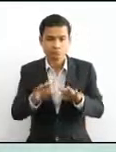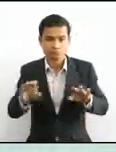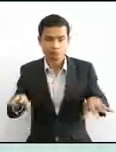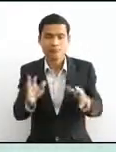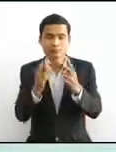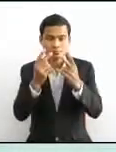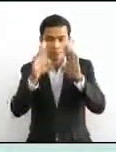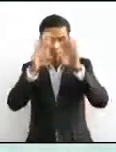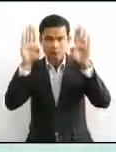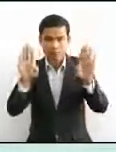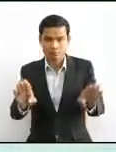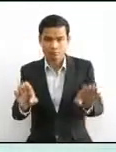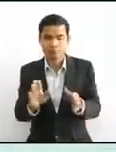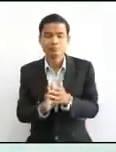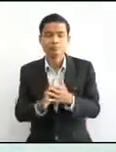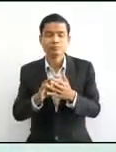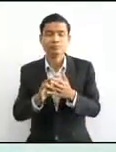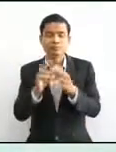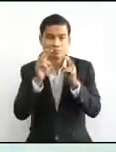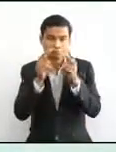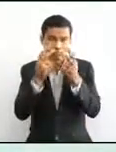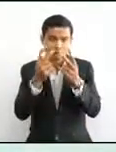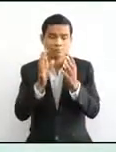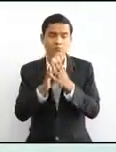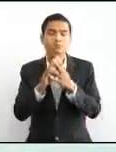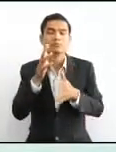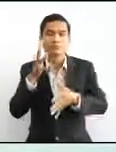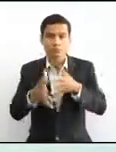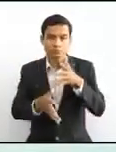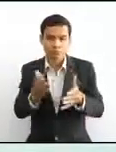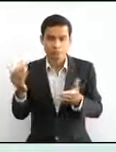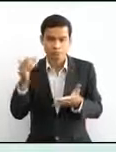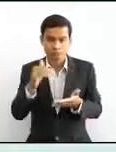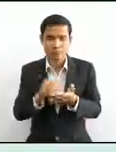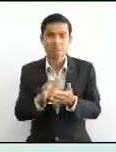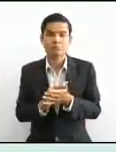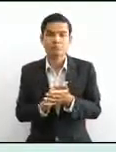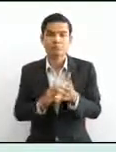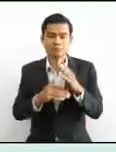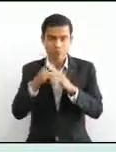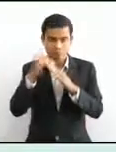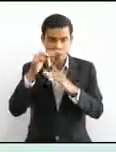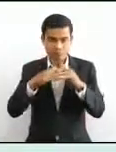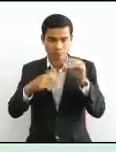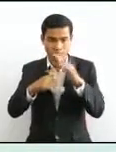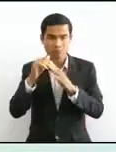đặc khiến hai dưỡng. Anh biết xâm nòng một đoàn tiết ná. Ta, xâm